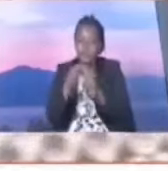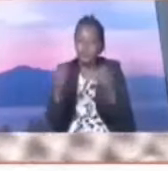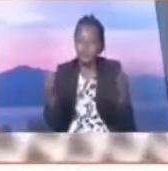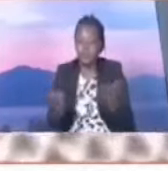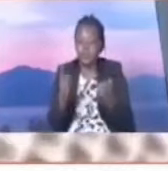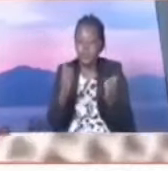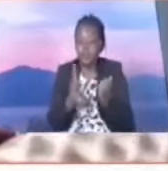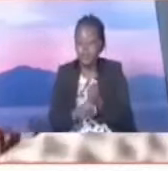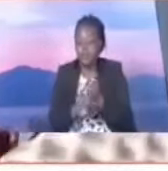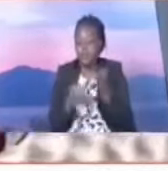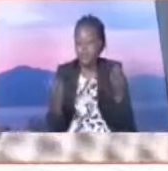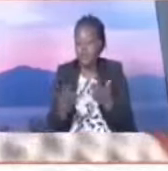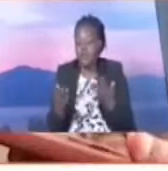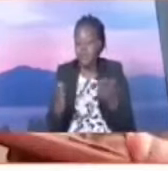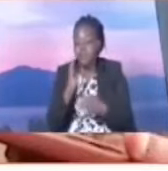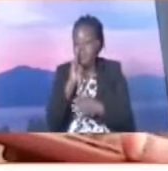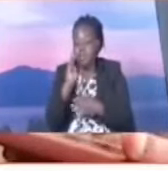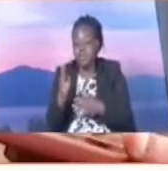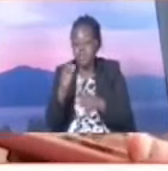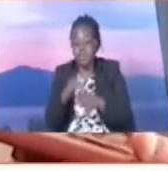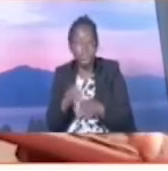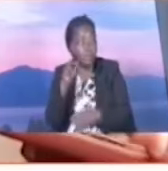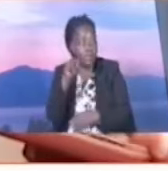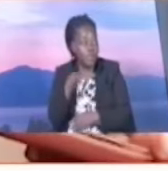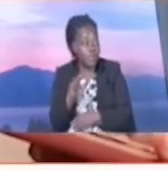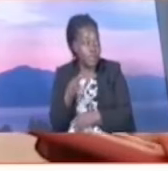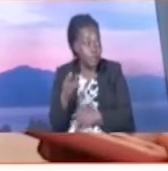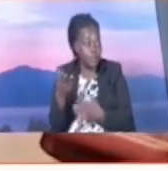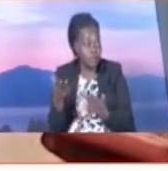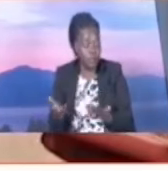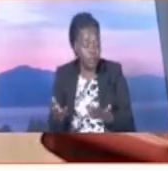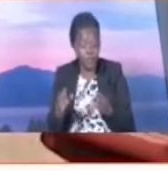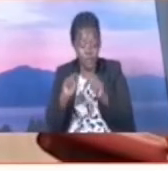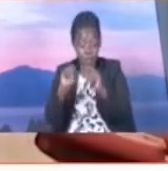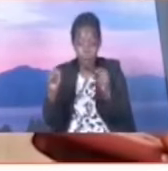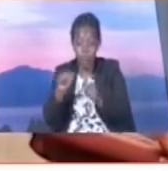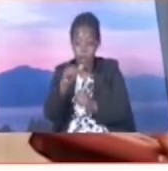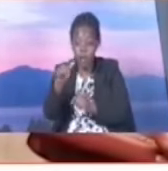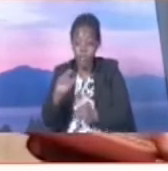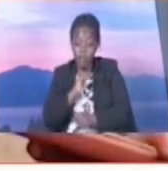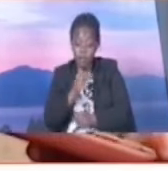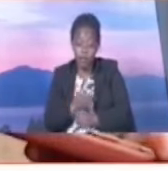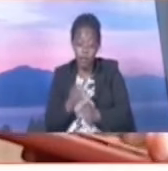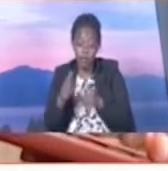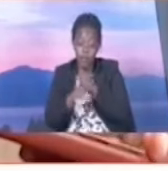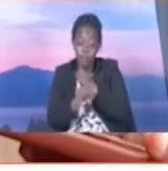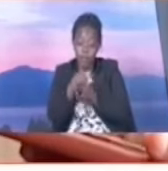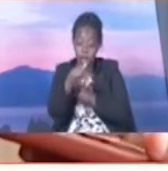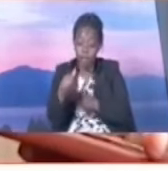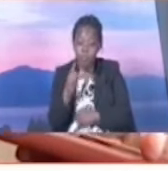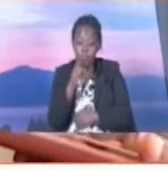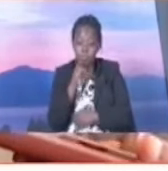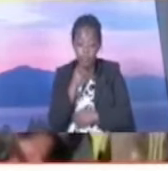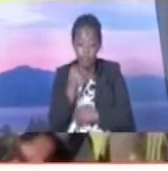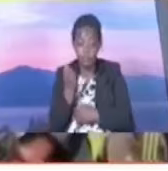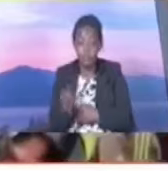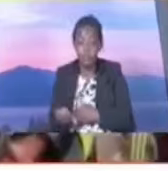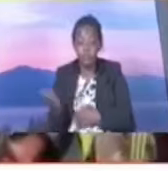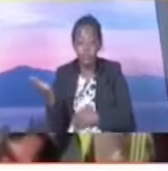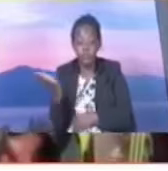kibuloka. Nansana nga bamenye omutalo omulala ne babbako abaami abamu ne babatema